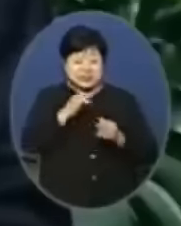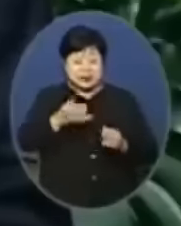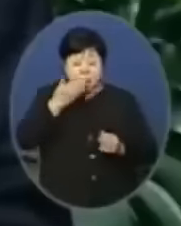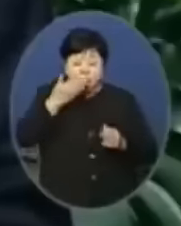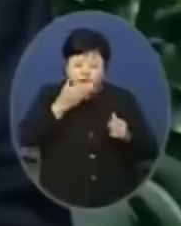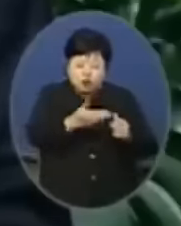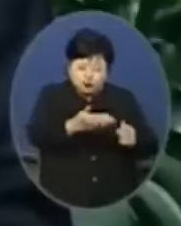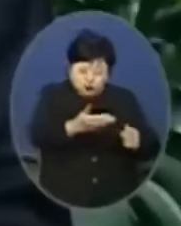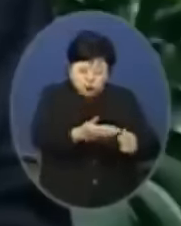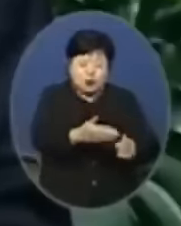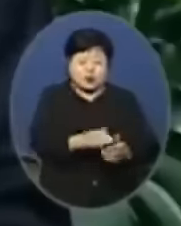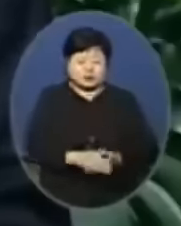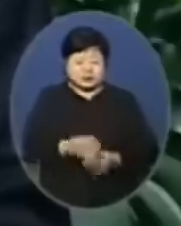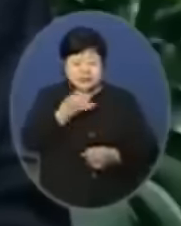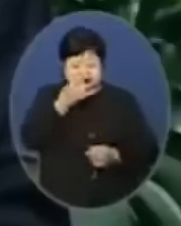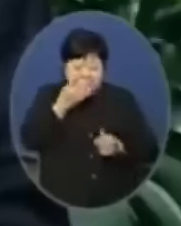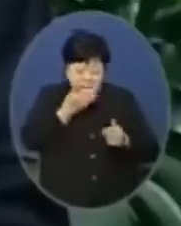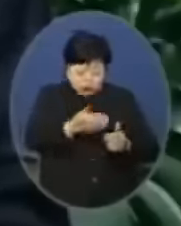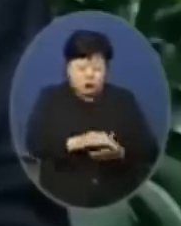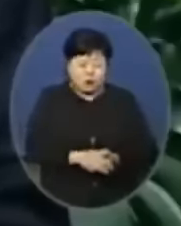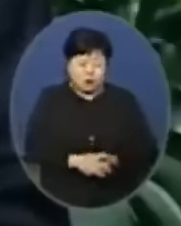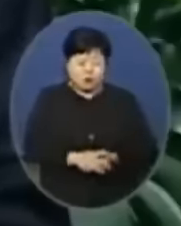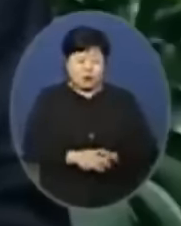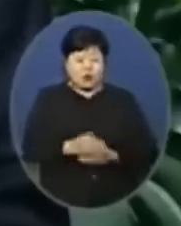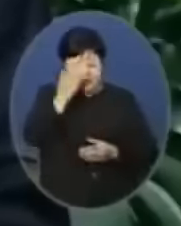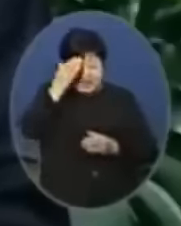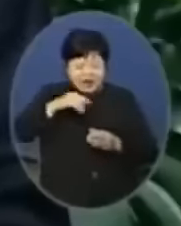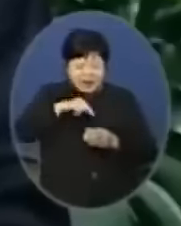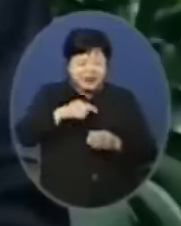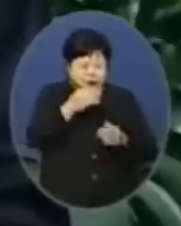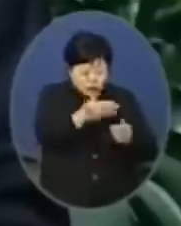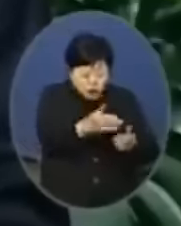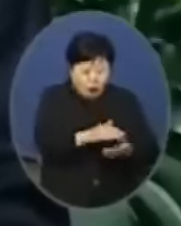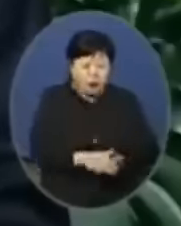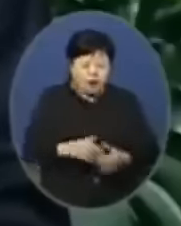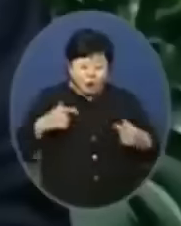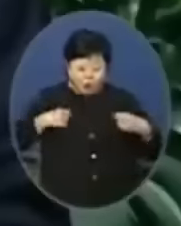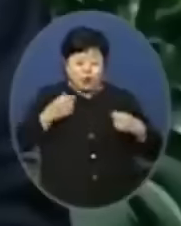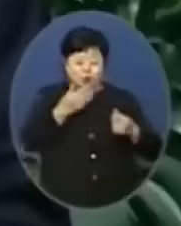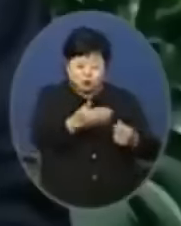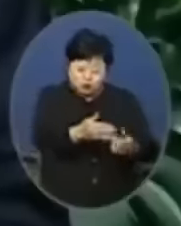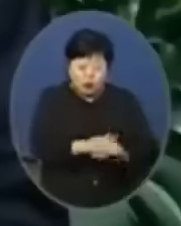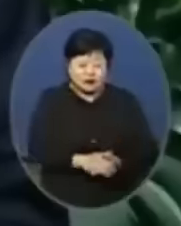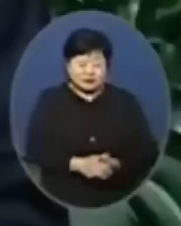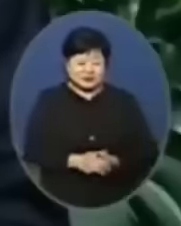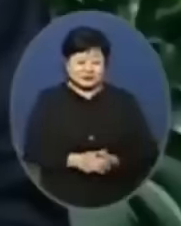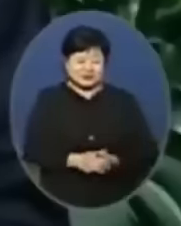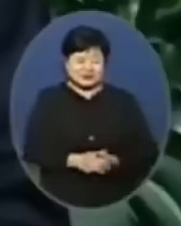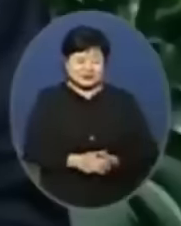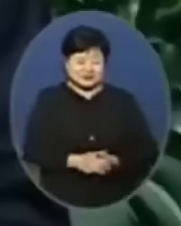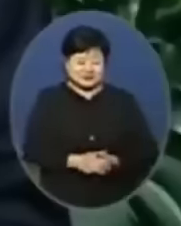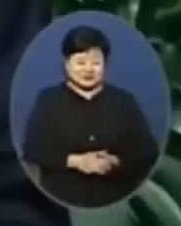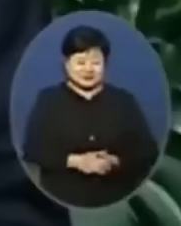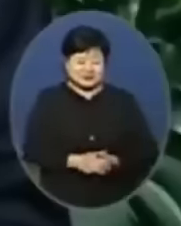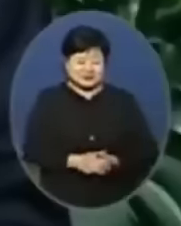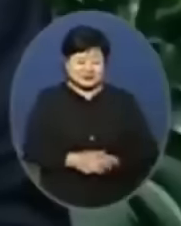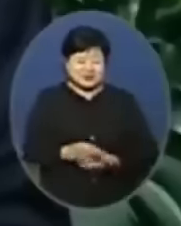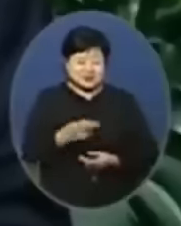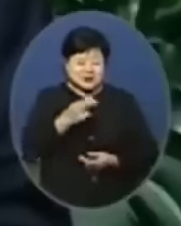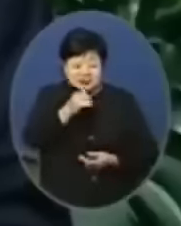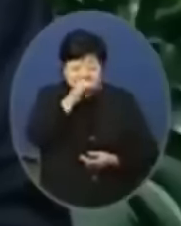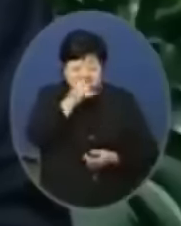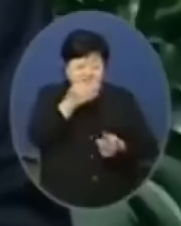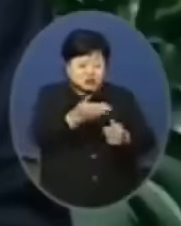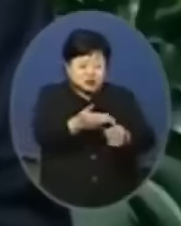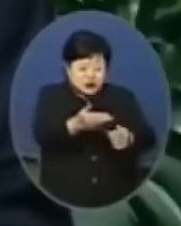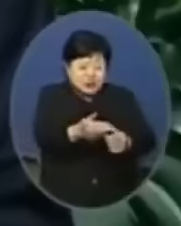양식도 가난한 사람에게 나누어 주고 연탄도 나누어 주고 옷도 나누어 주고 할 수 있는 없는 자에게 있는